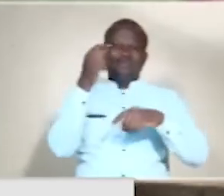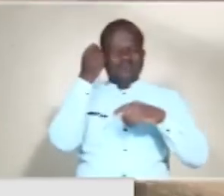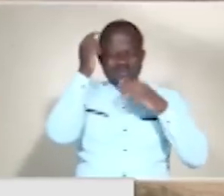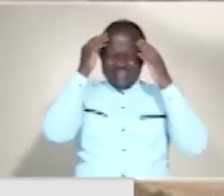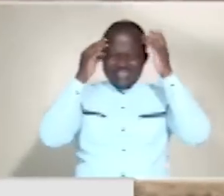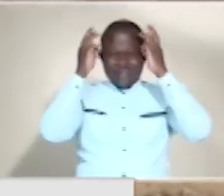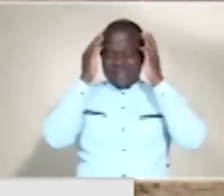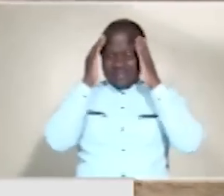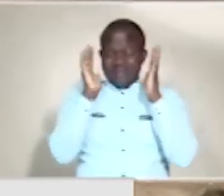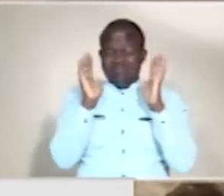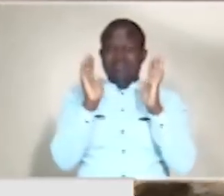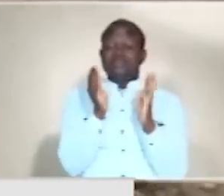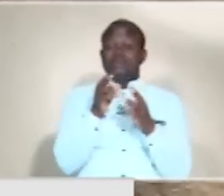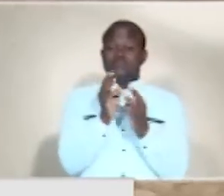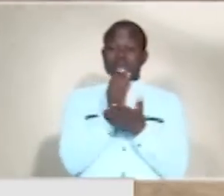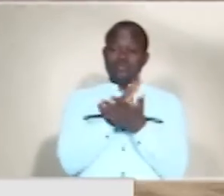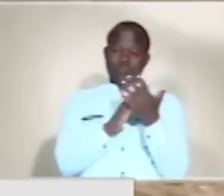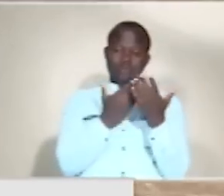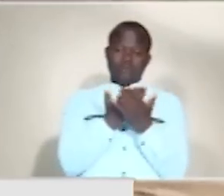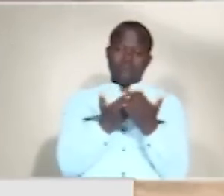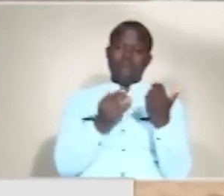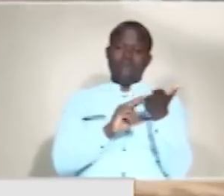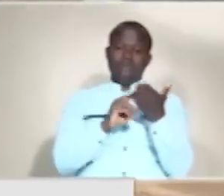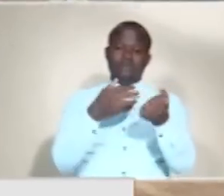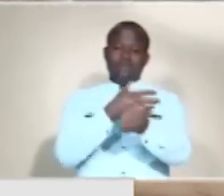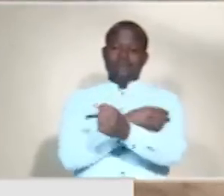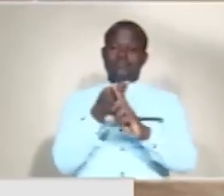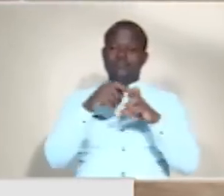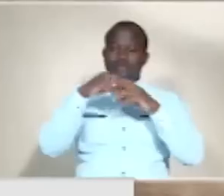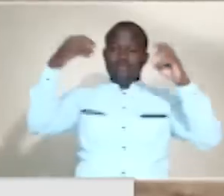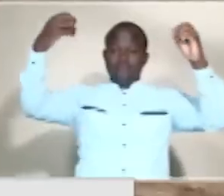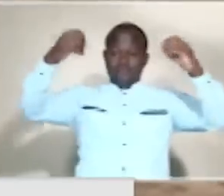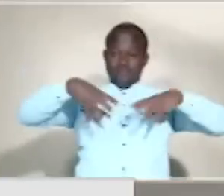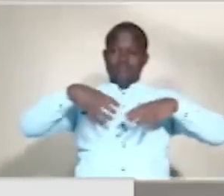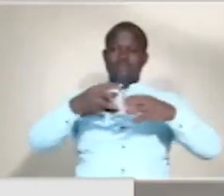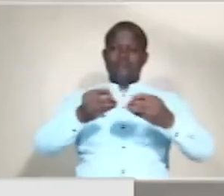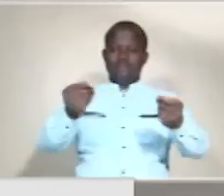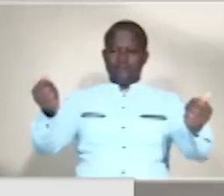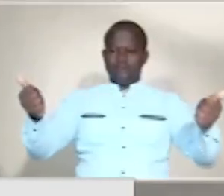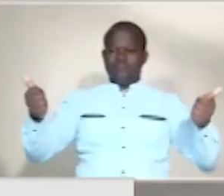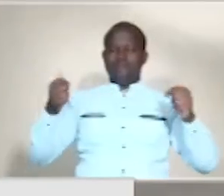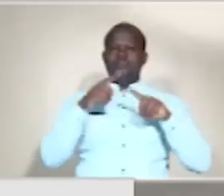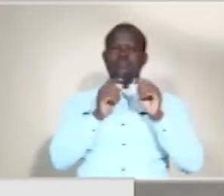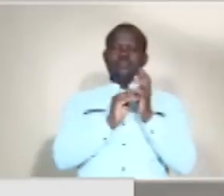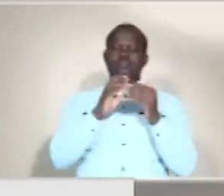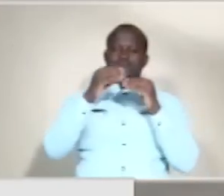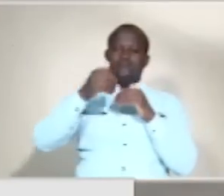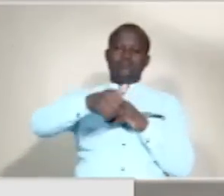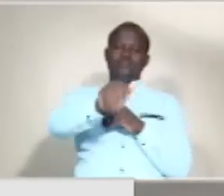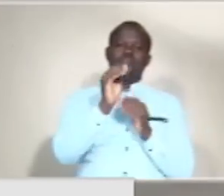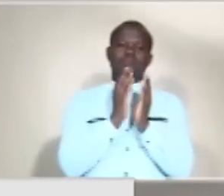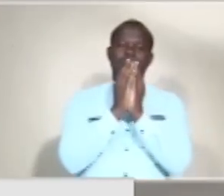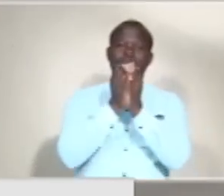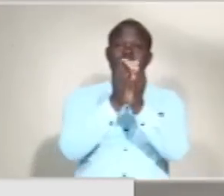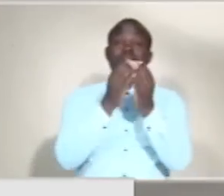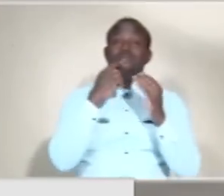abawutuye ku buryo bamwe batangiye gusaba wasake ko yakwitabaza imbaraga zituruka n'i Kigali bigakemuka ariko ubuyobozi bwayo Irusizi